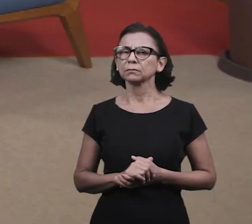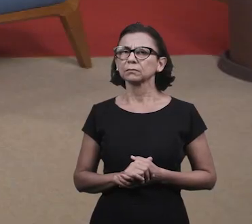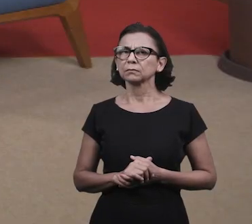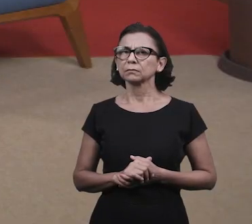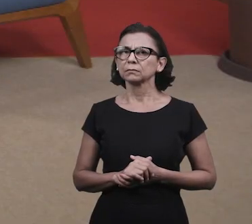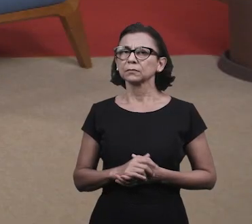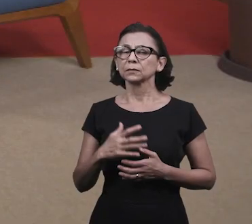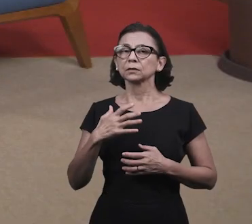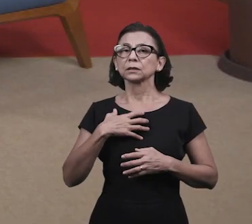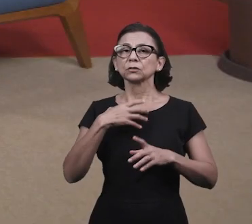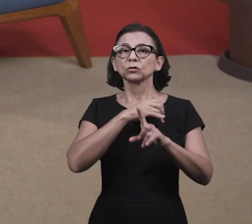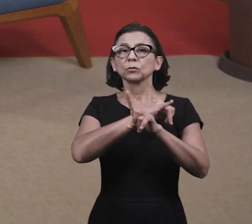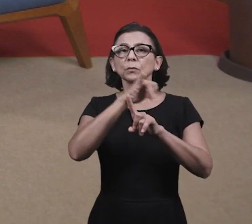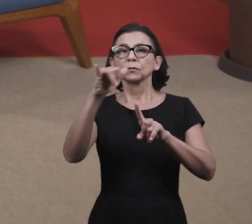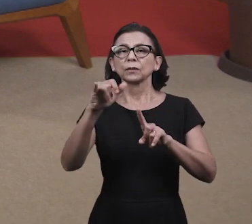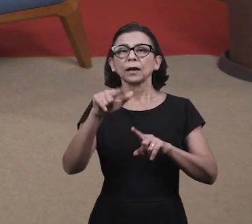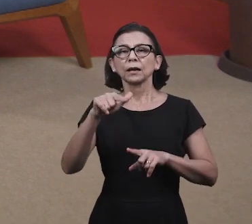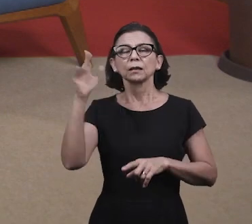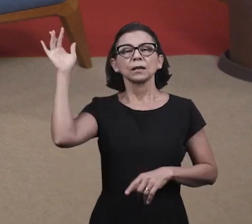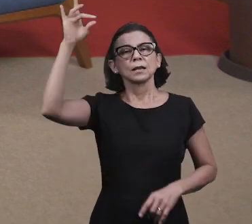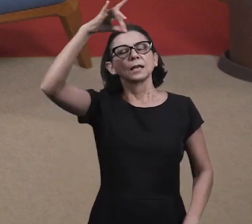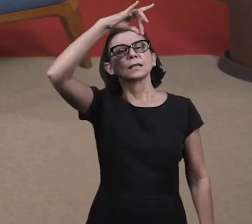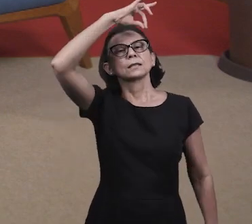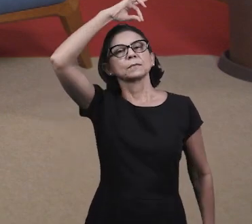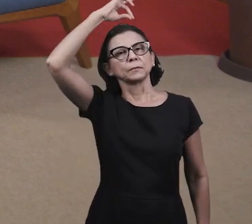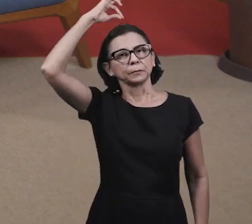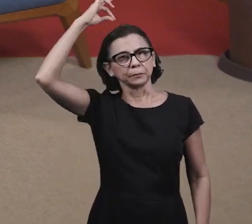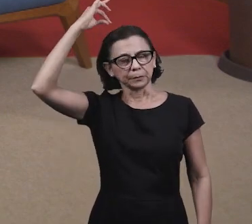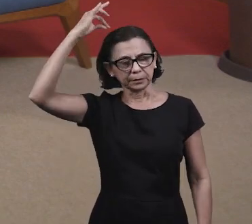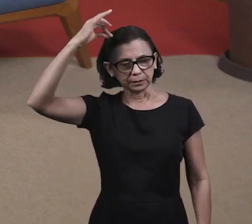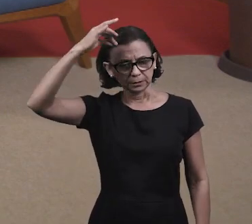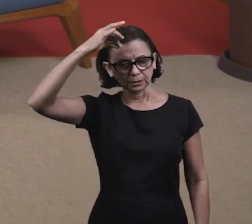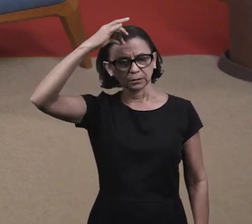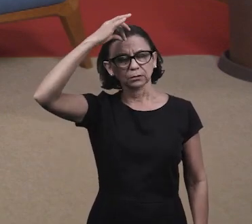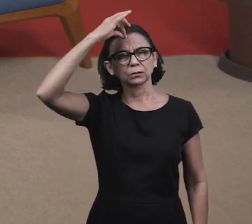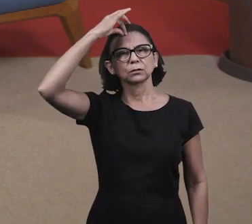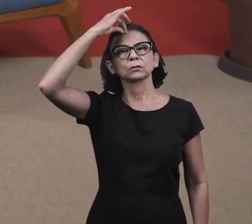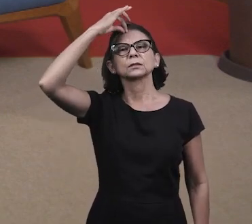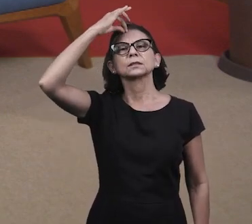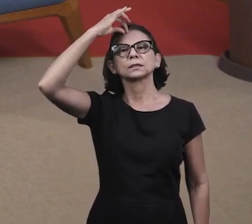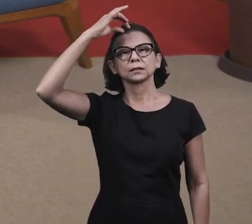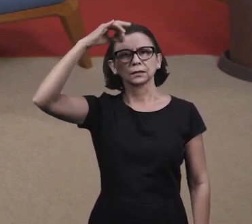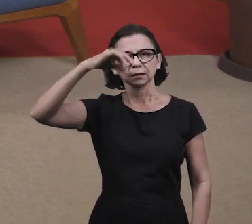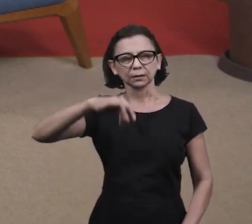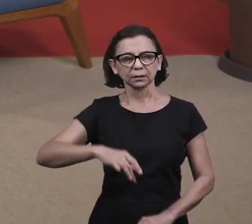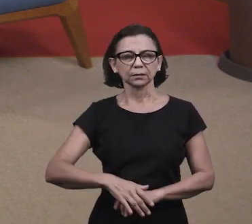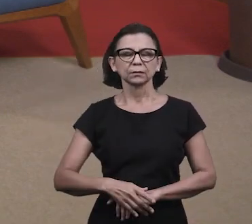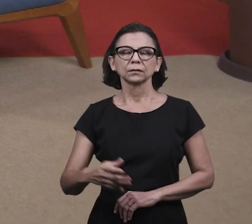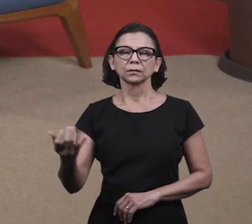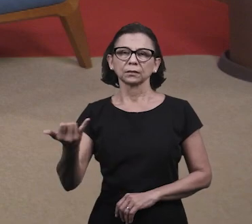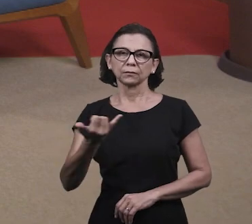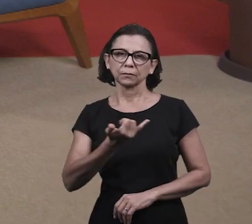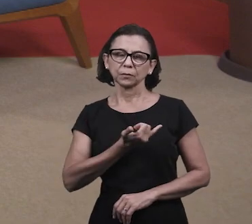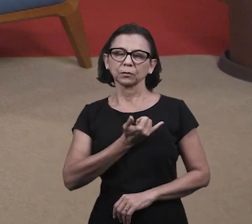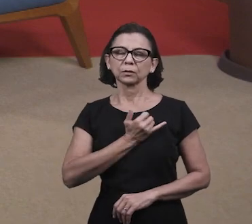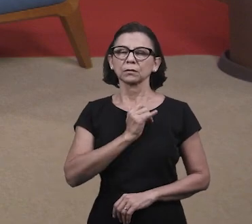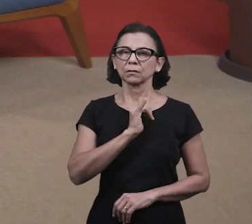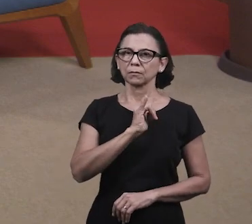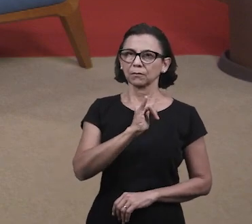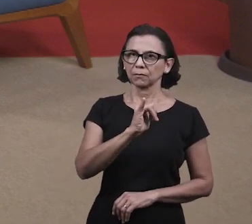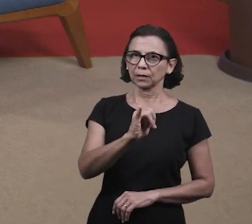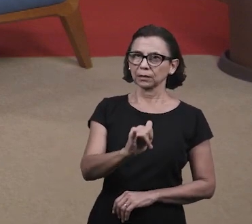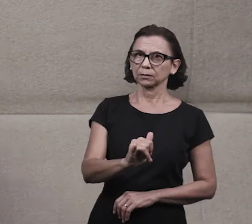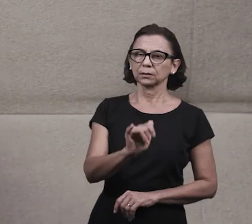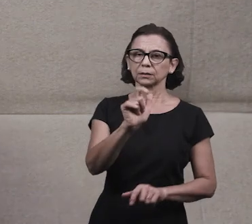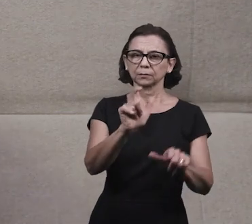Prophétiquement, c'est le Saint-Esprit. C'est lui, le serviteur obéissant, c'est celui chargé de parler à mon cœur, à